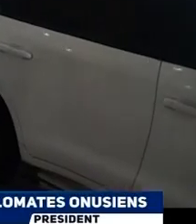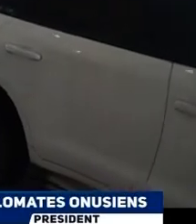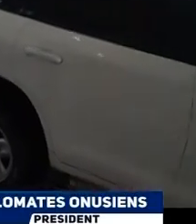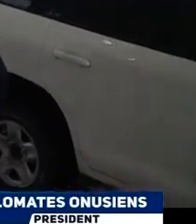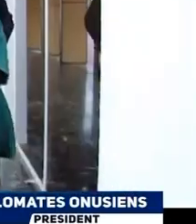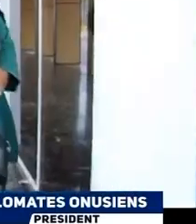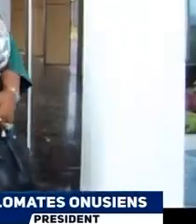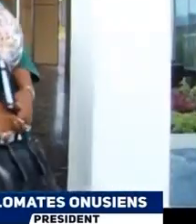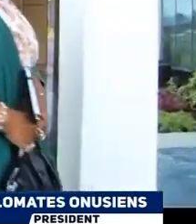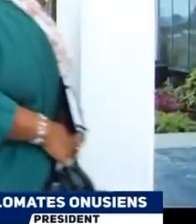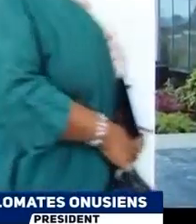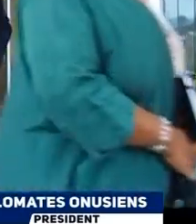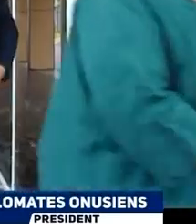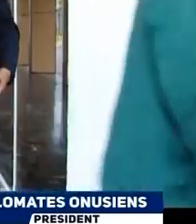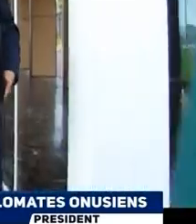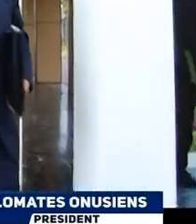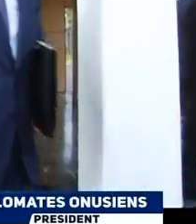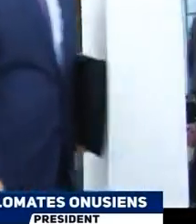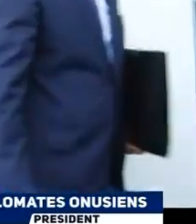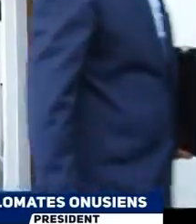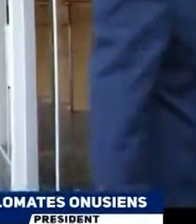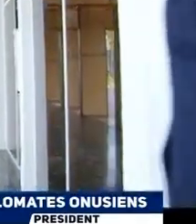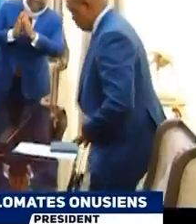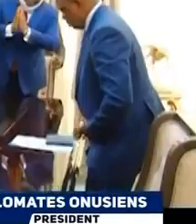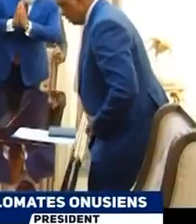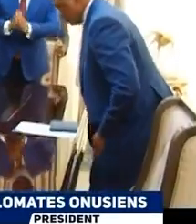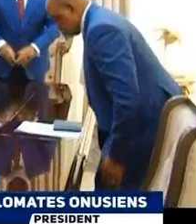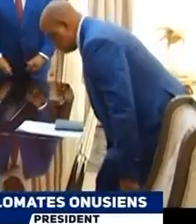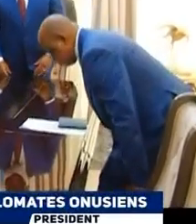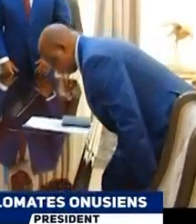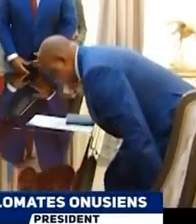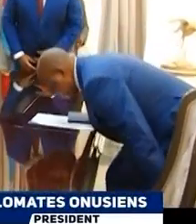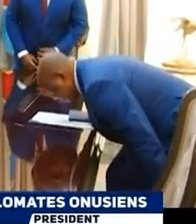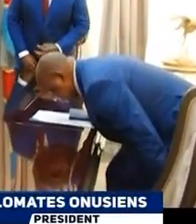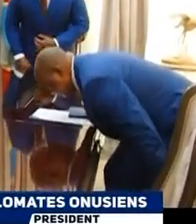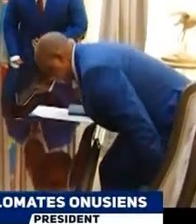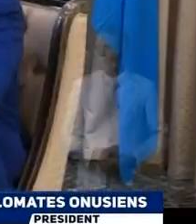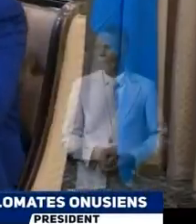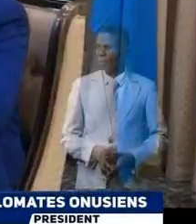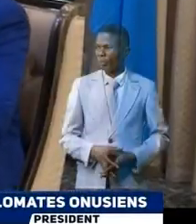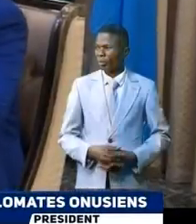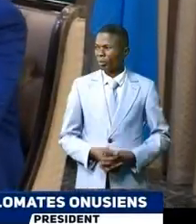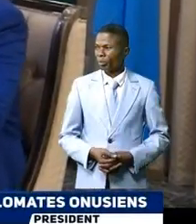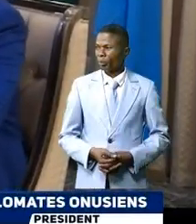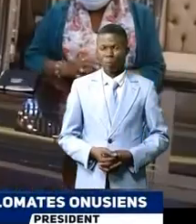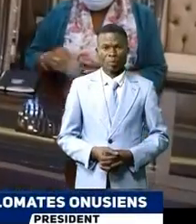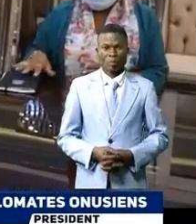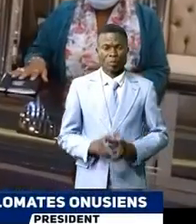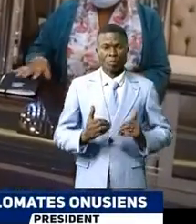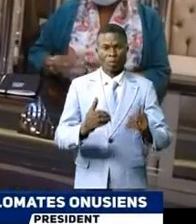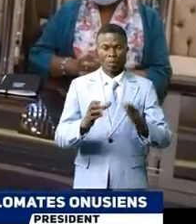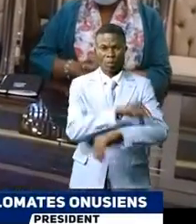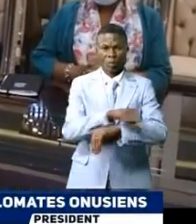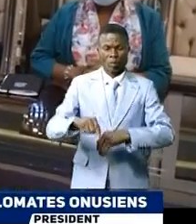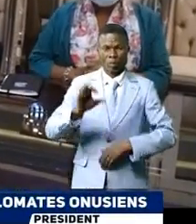du chef de l'État Félix-Antoine Tshisekedi. La représentante spéciale du secrétaire général des Nations Unies en RDC a accompagné au cabinet